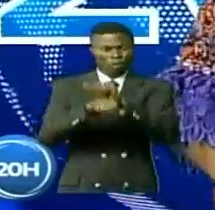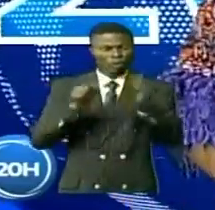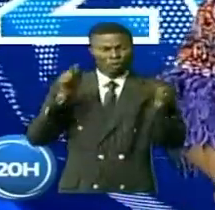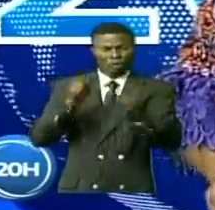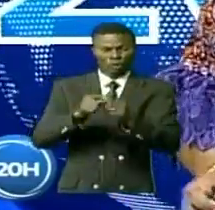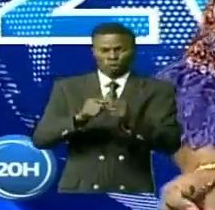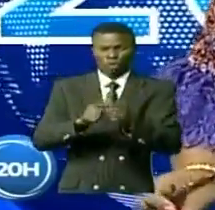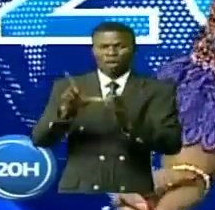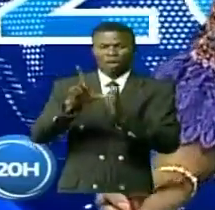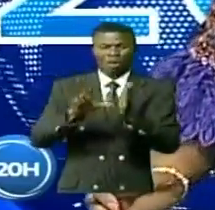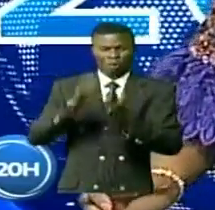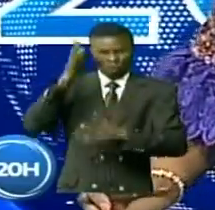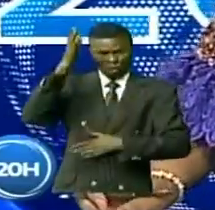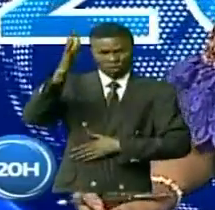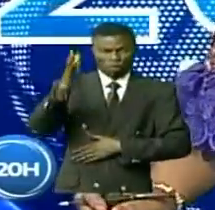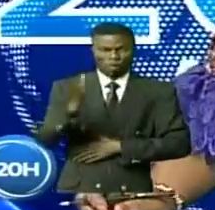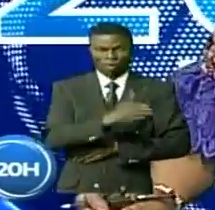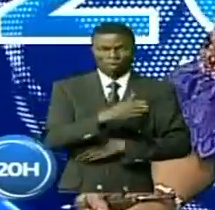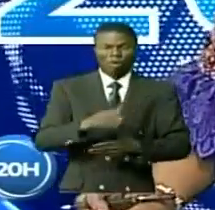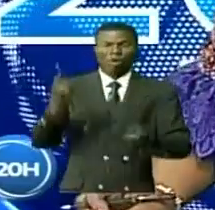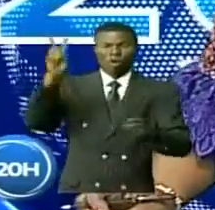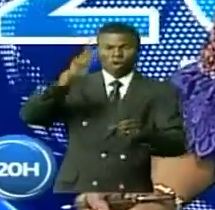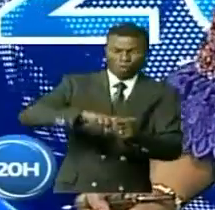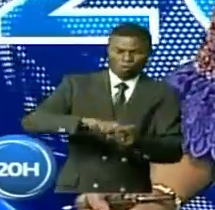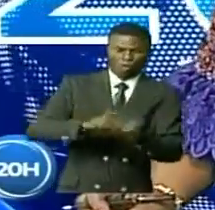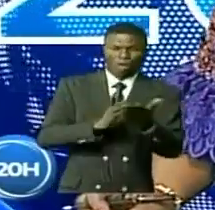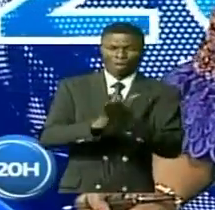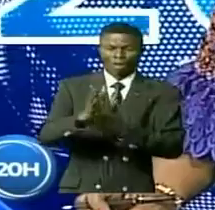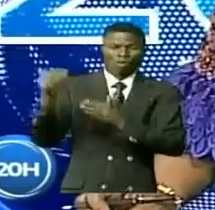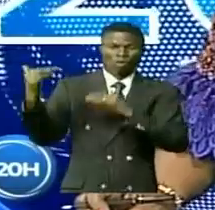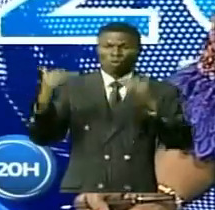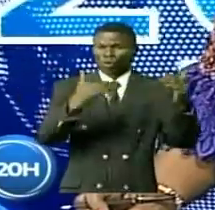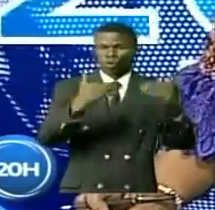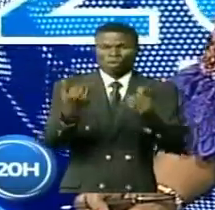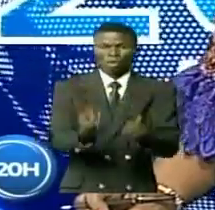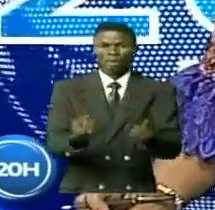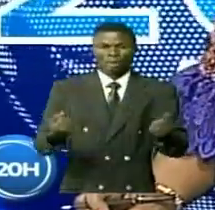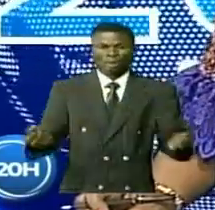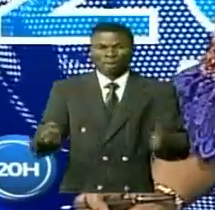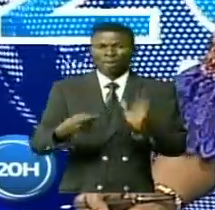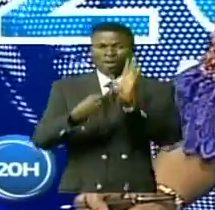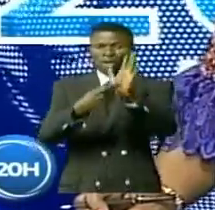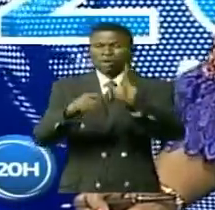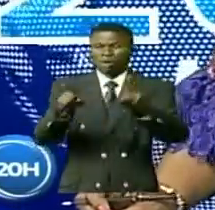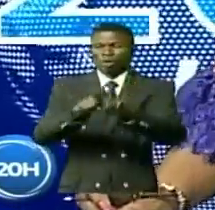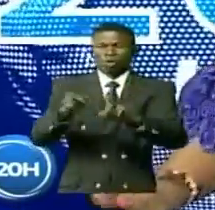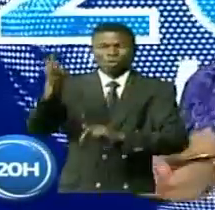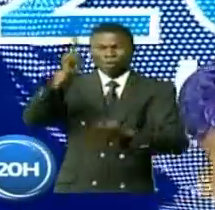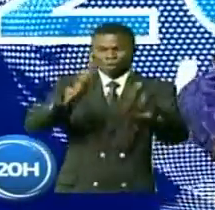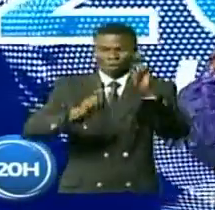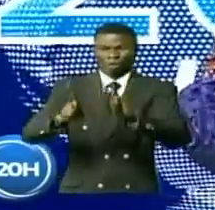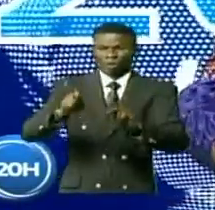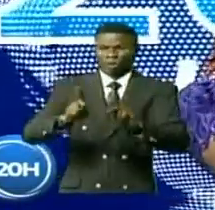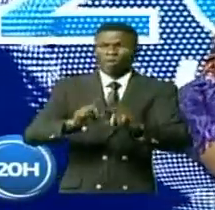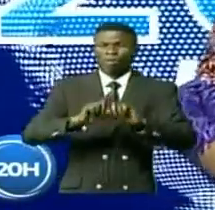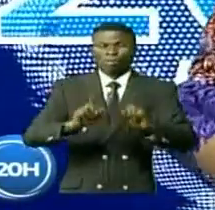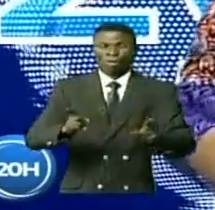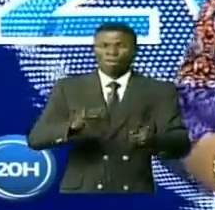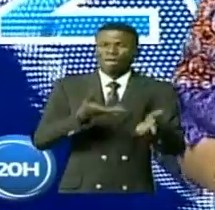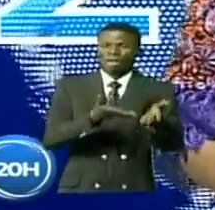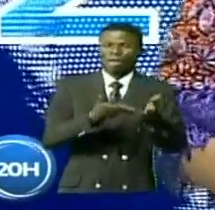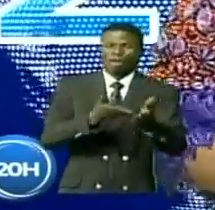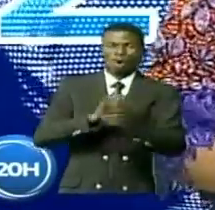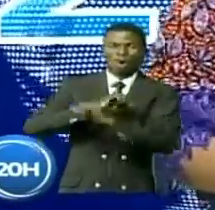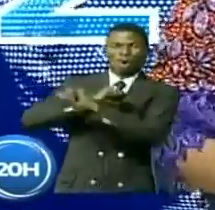ordre. C'est une violation du droit de la guerre des enfants présentés comme population alors qu'ils servent de